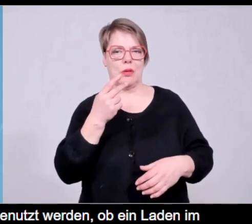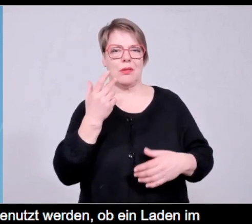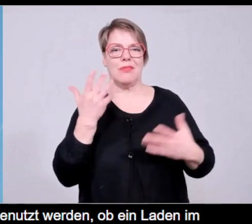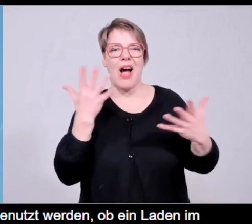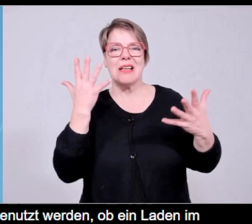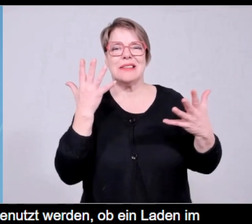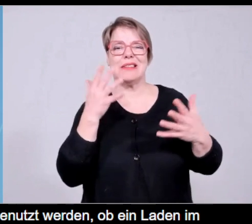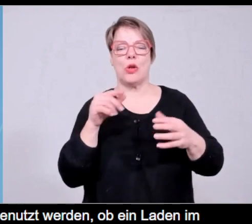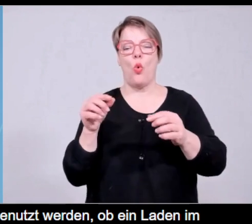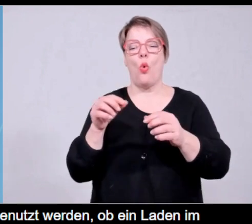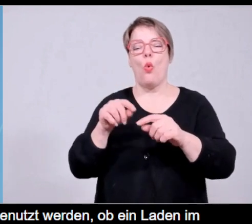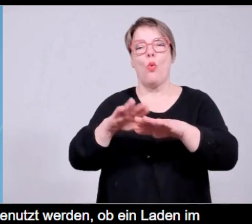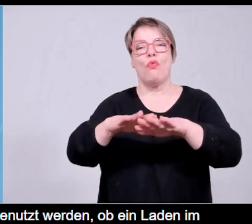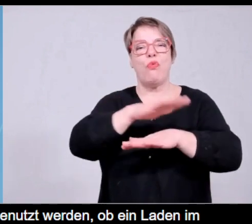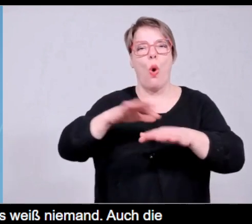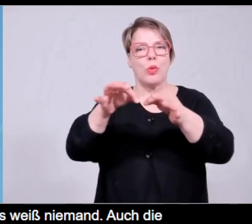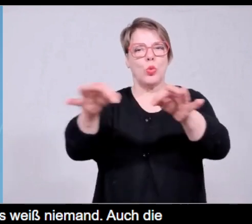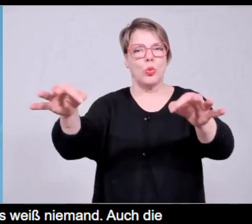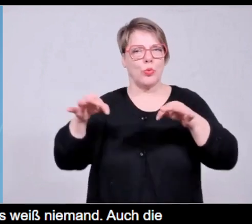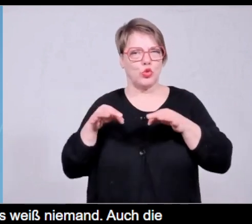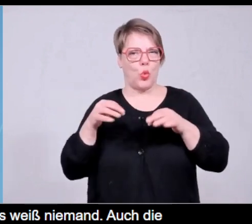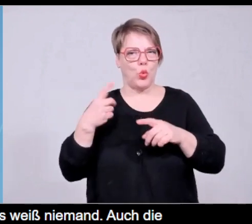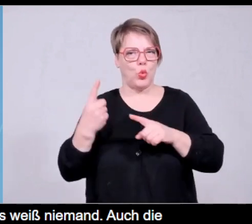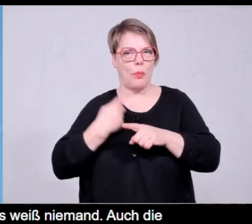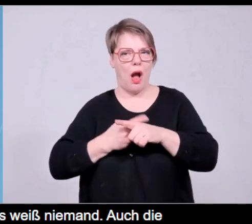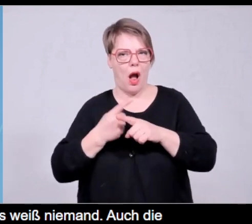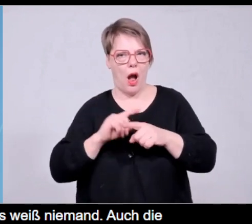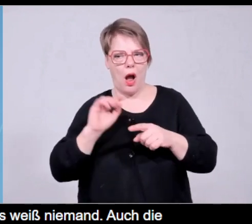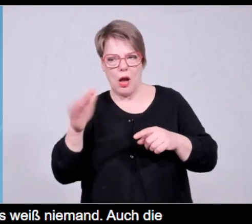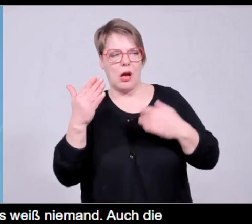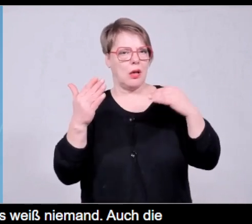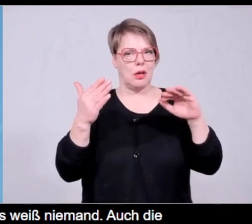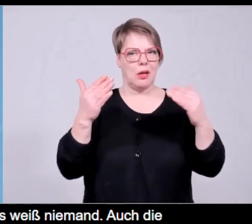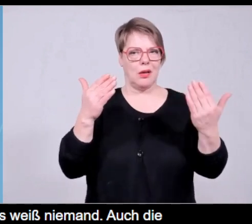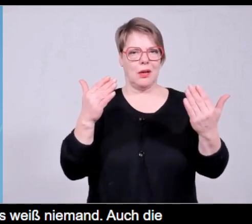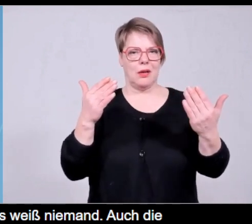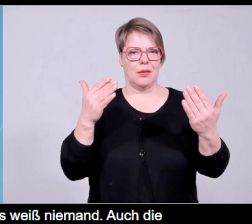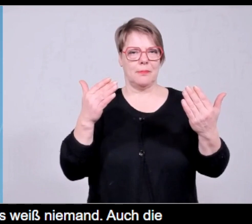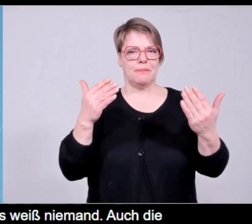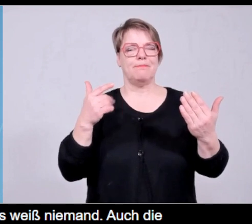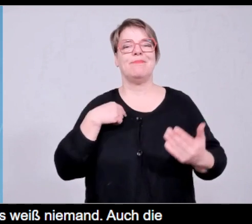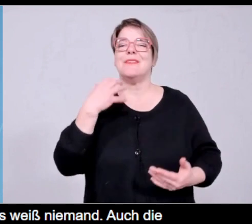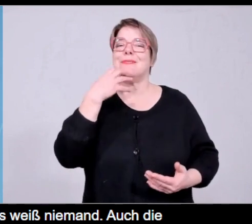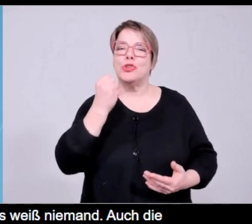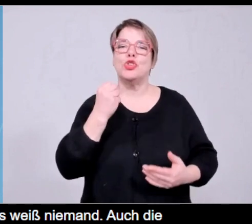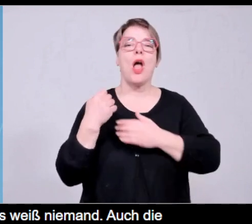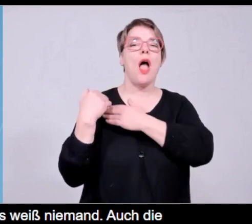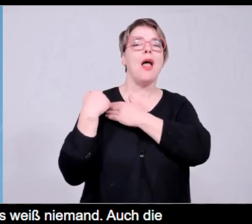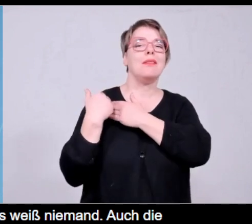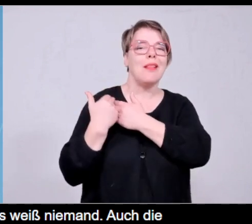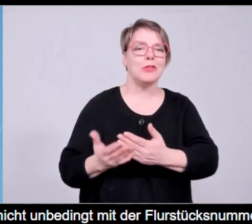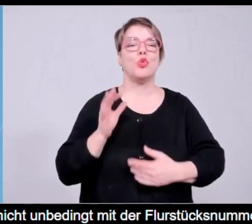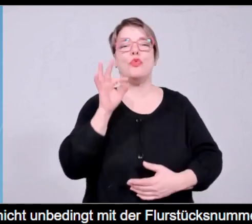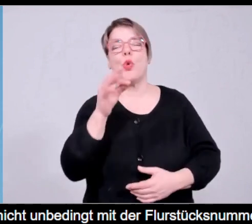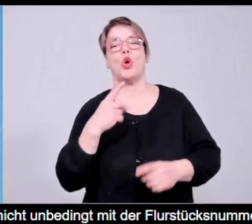müssen. Und es hat auch keinen Sinn, jetzt große Diskussionen zu führen über das Zustandekommen. Ich